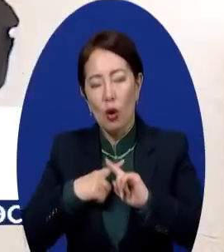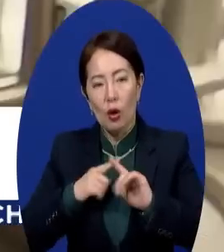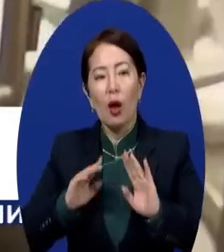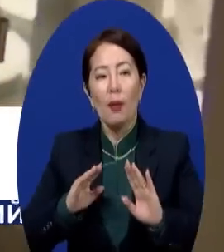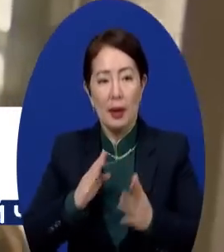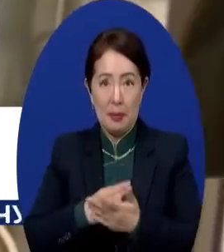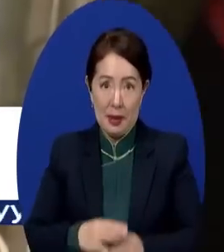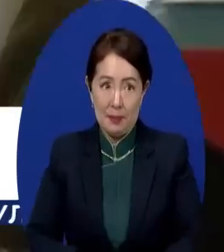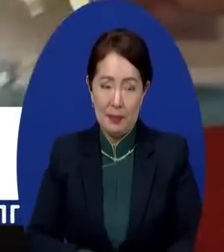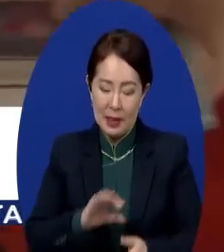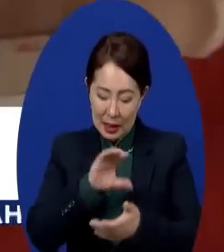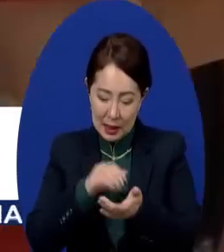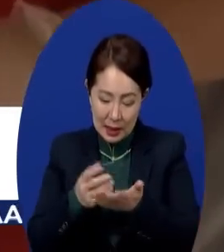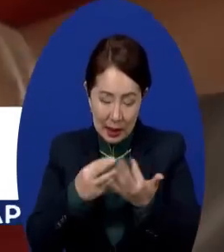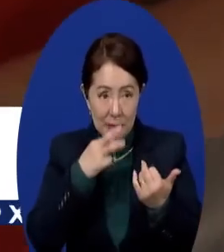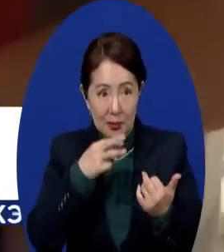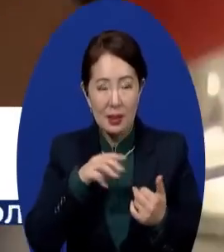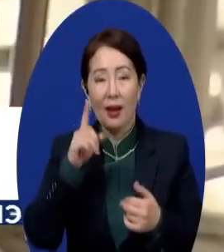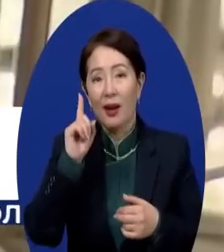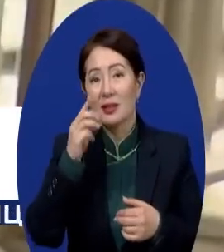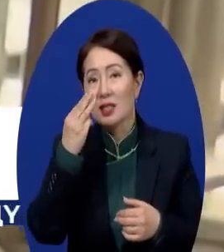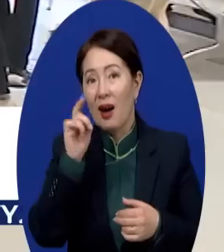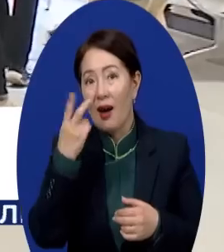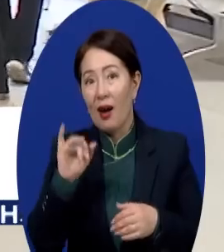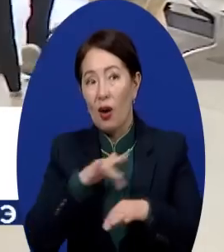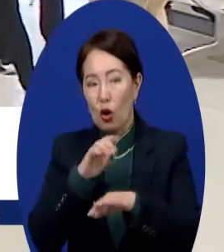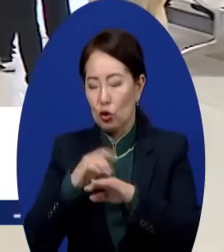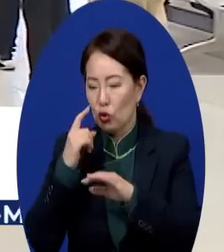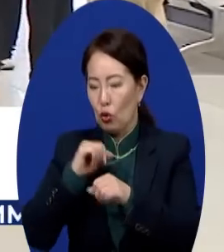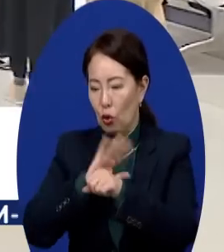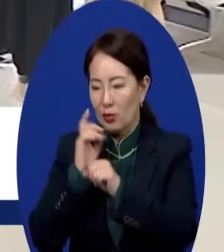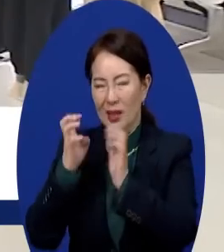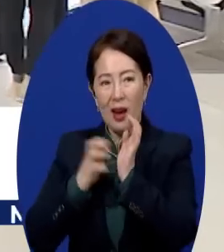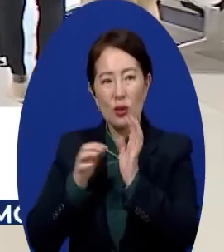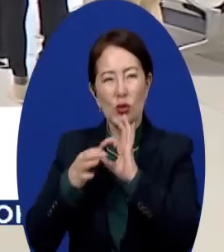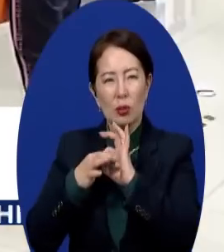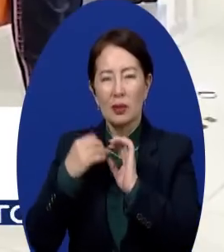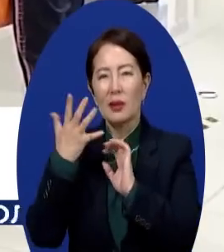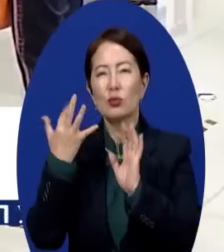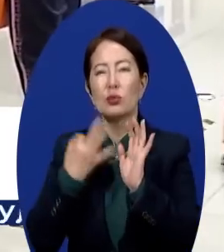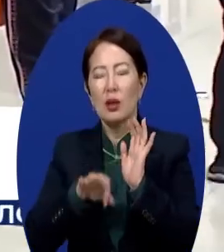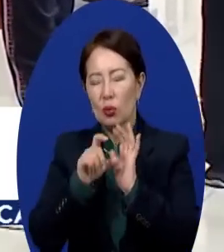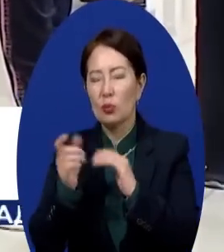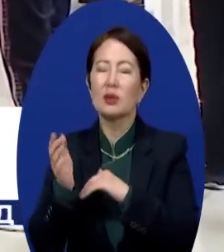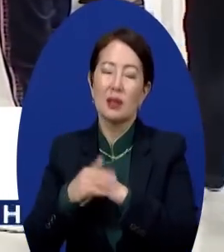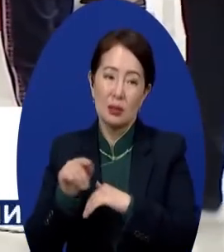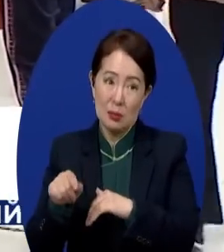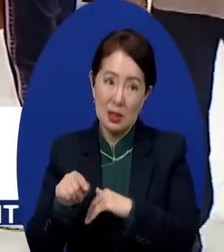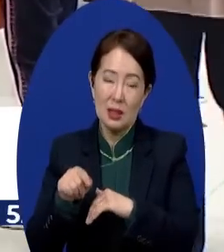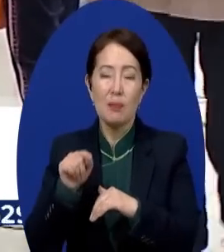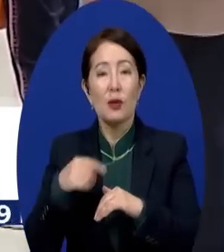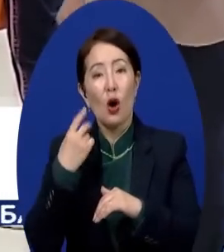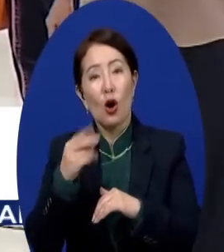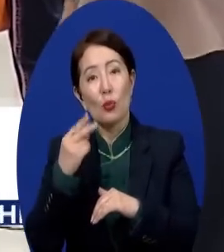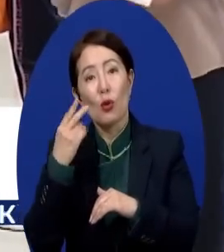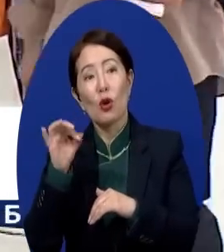байна. За статистик мэдээллээр зөвхөн Шанхай хотод COVID-19 цар тахлын халдварын улмаас 580 гаруй хүн нас орсон байна. За энэ нь